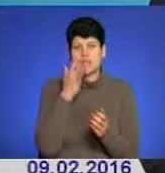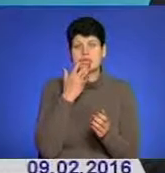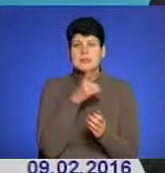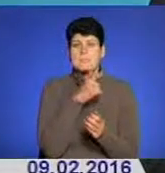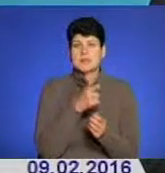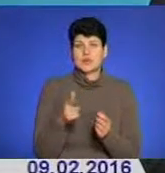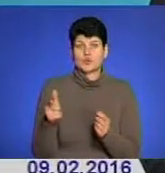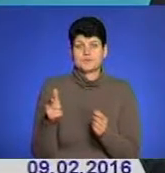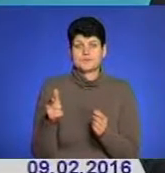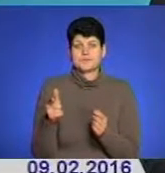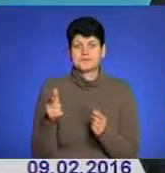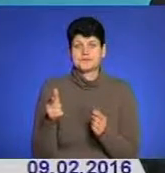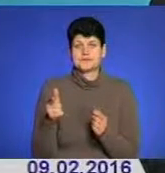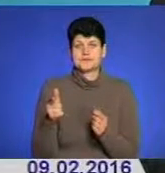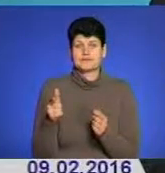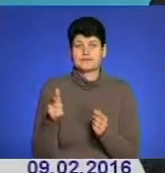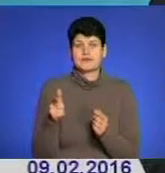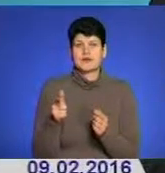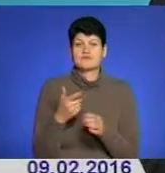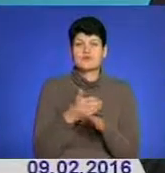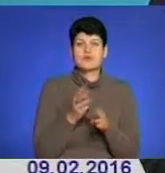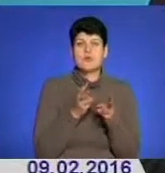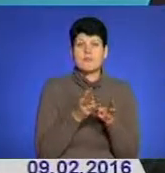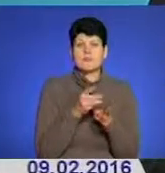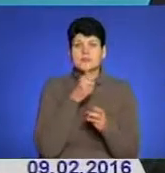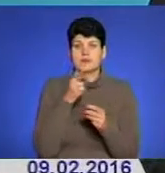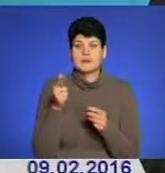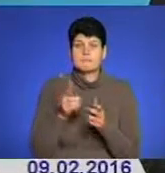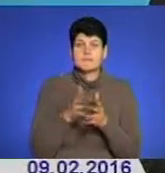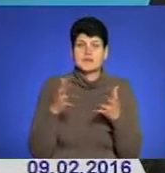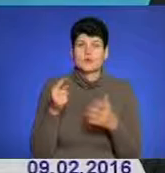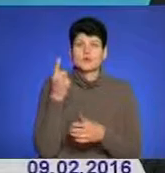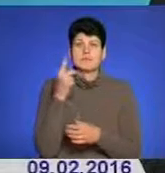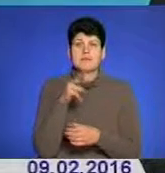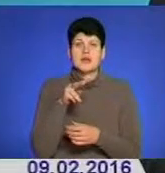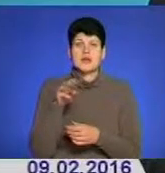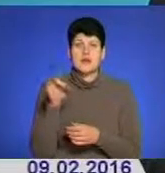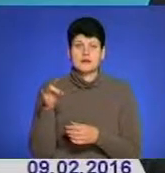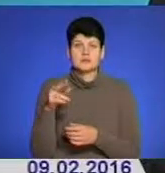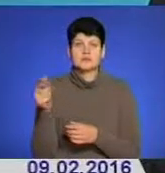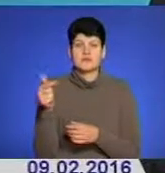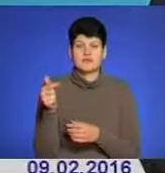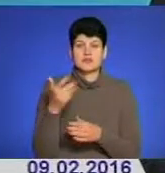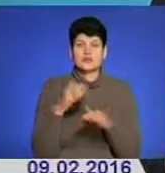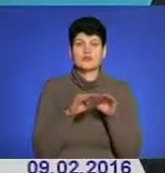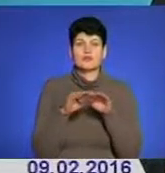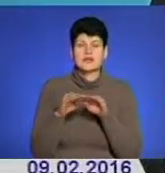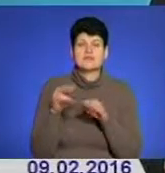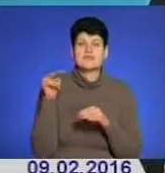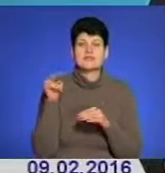і частина опаленого періоду – це понад мільярд гривень. Якщо порівнятися з